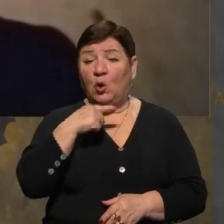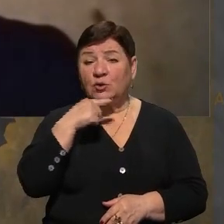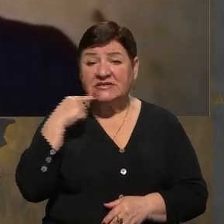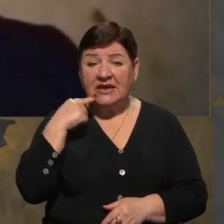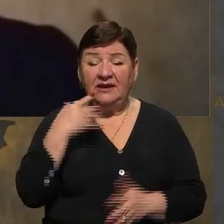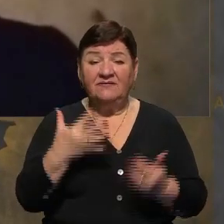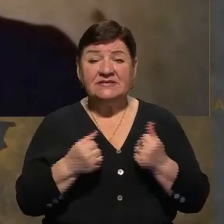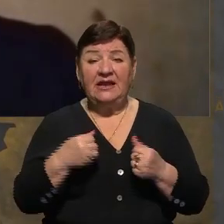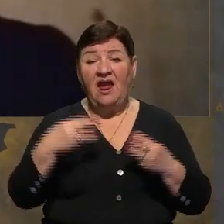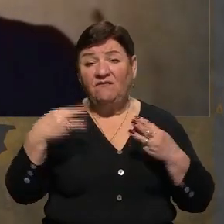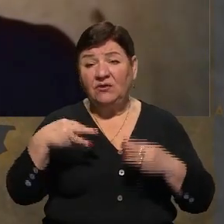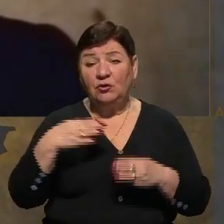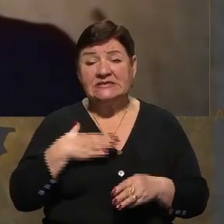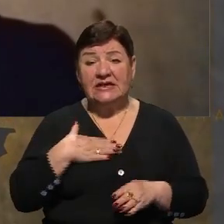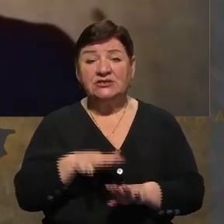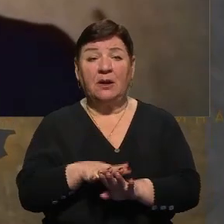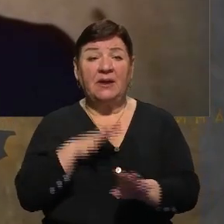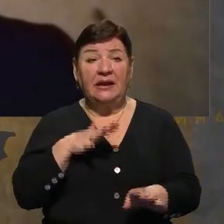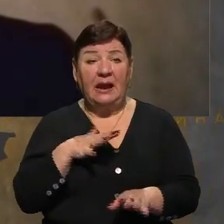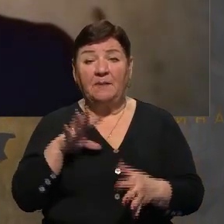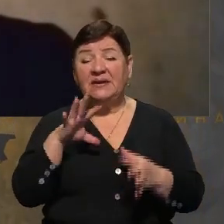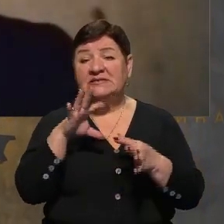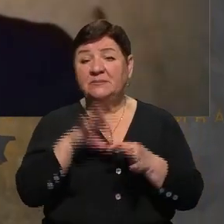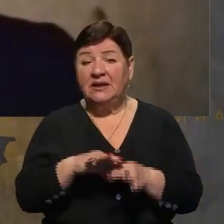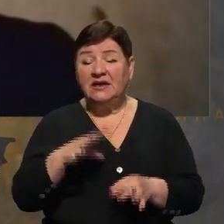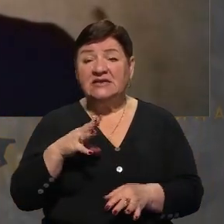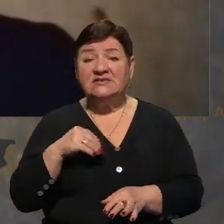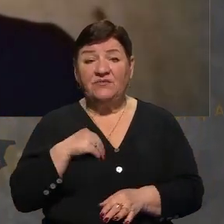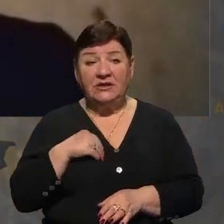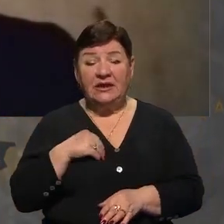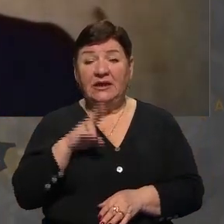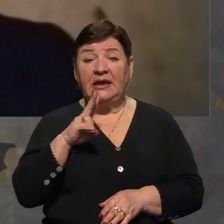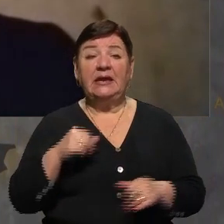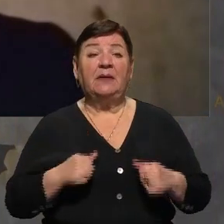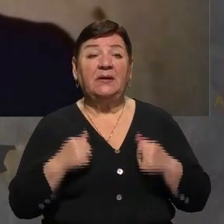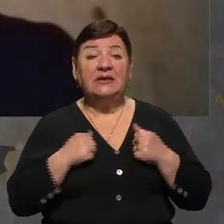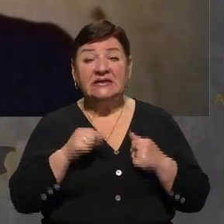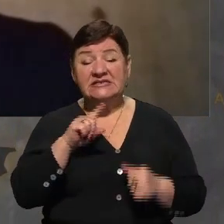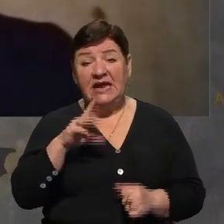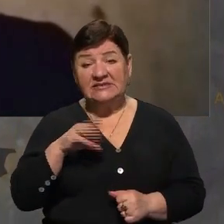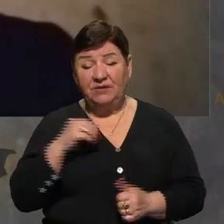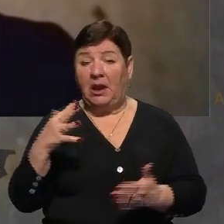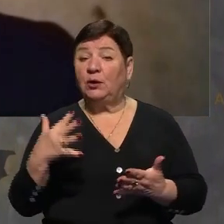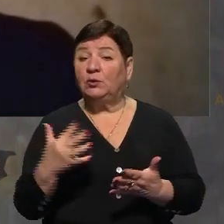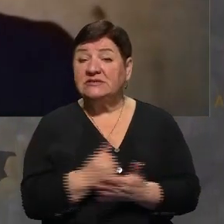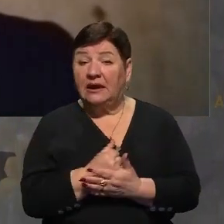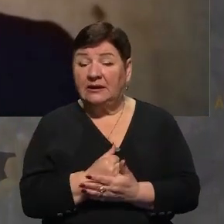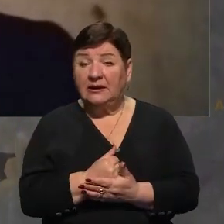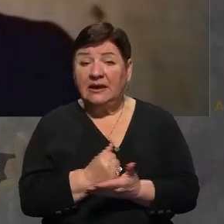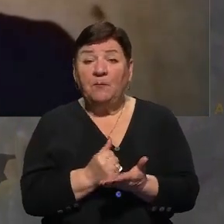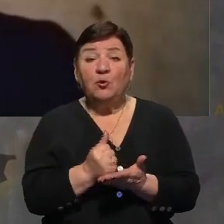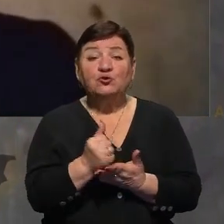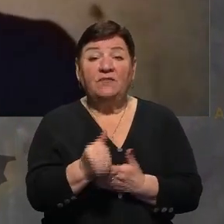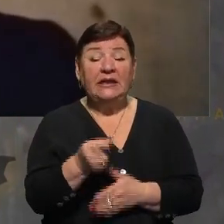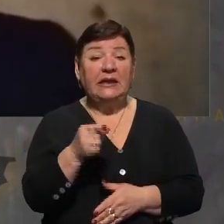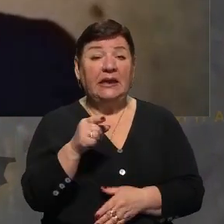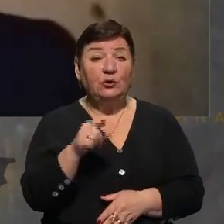відео однієї з наших бригад, причепили туди свій шильдик і намагалися видати за свої досягнення, за просування там на